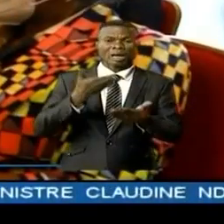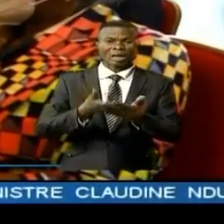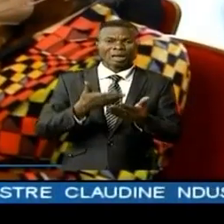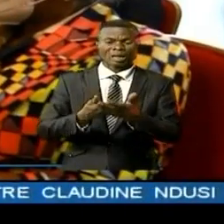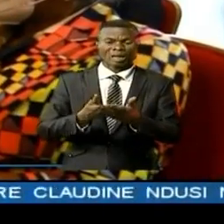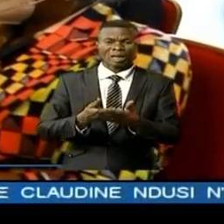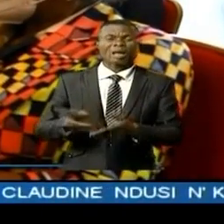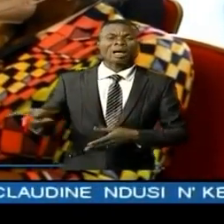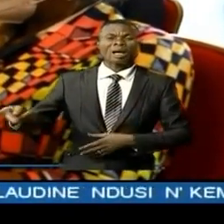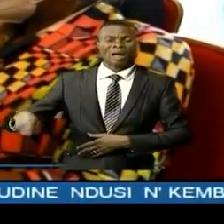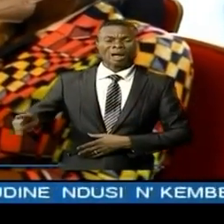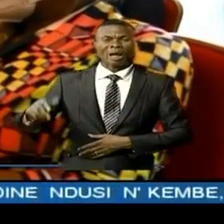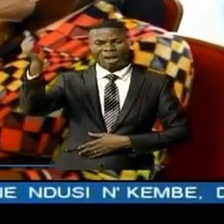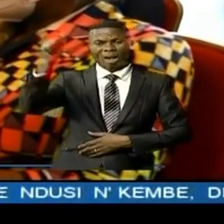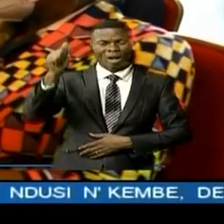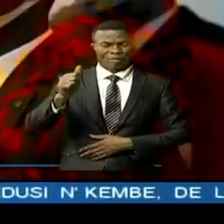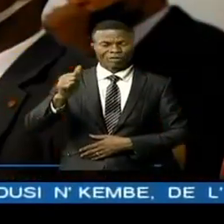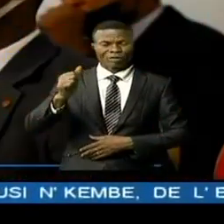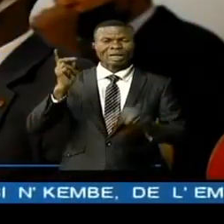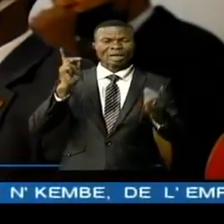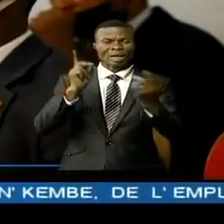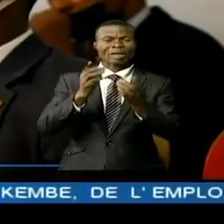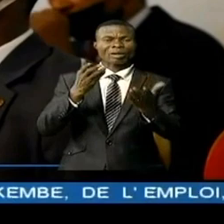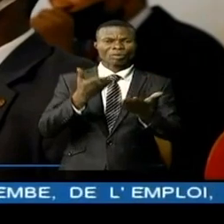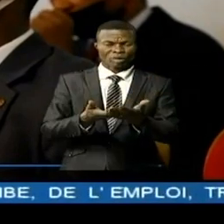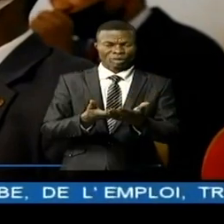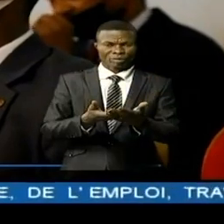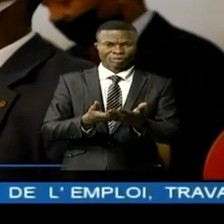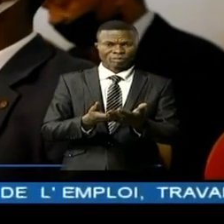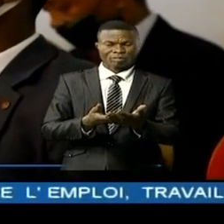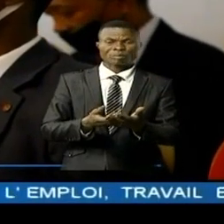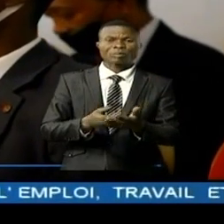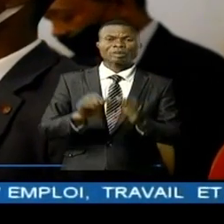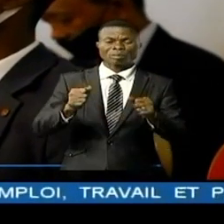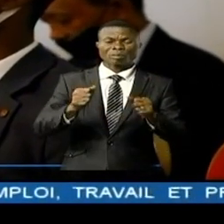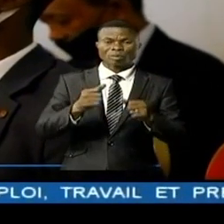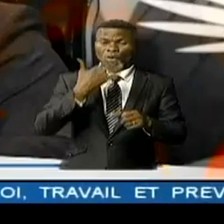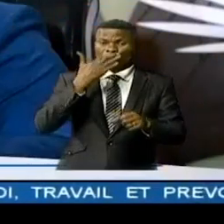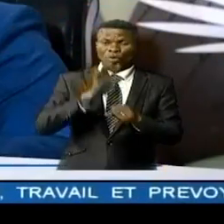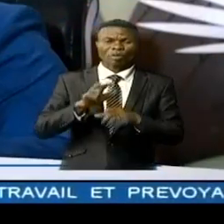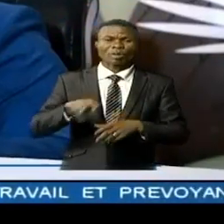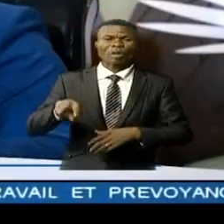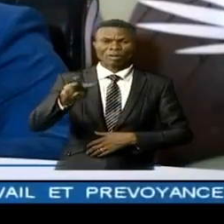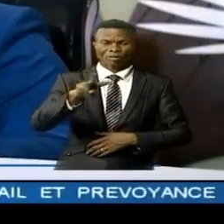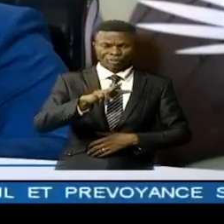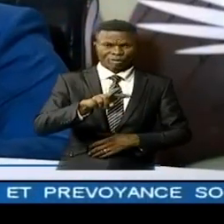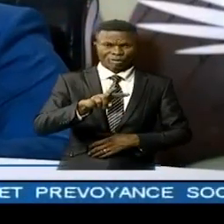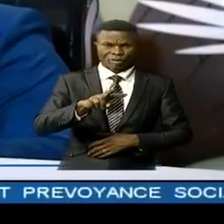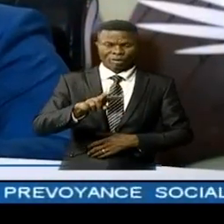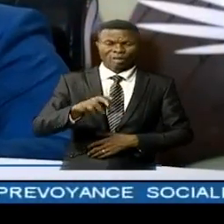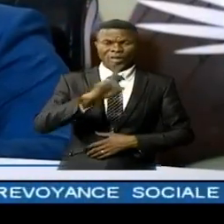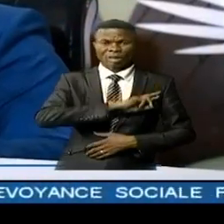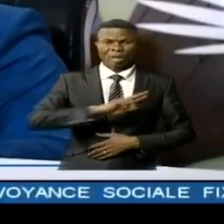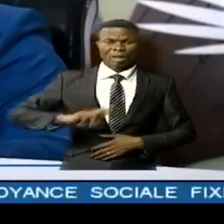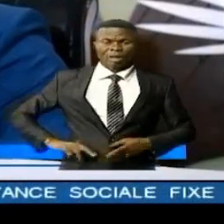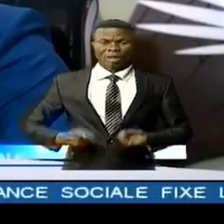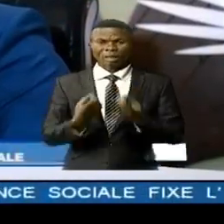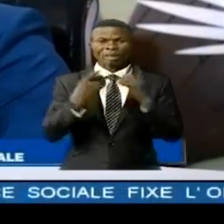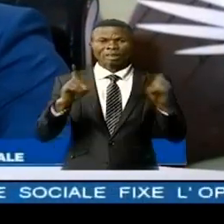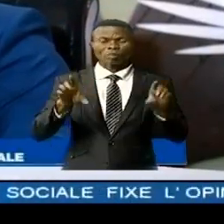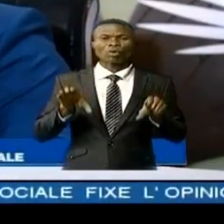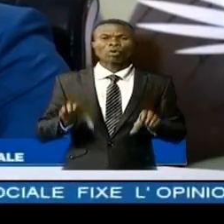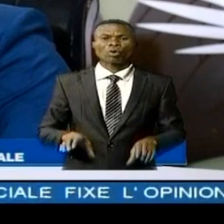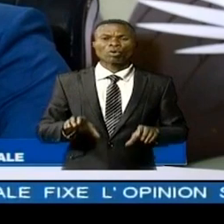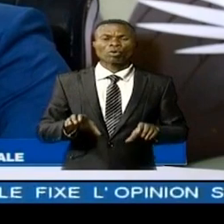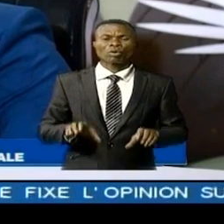région est confrontée puis-je vous confirmer que la république démocratique du